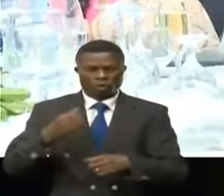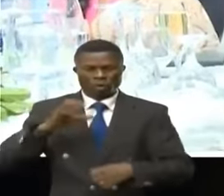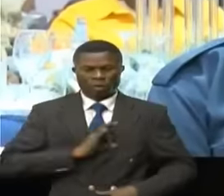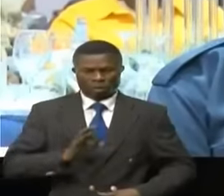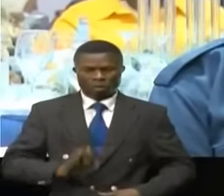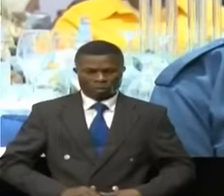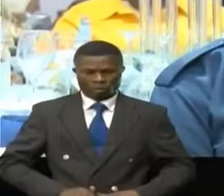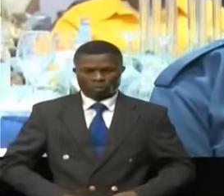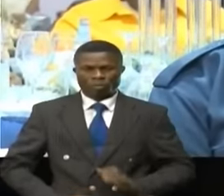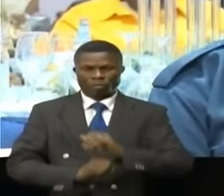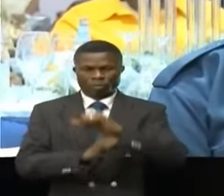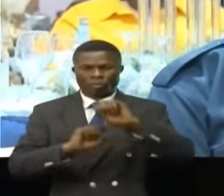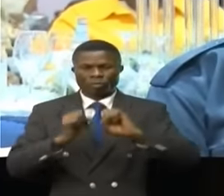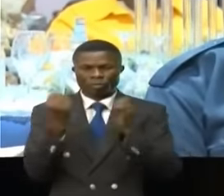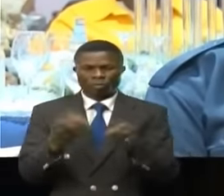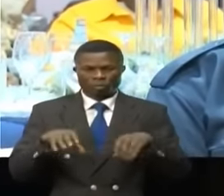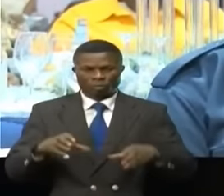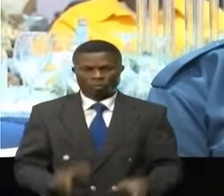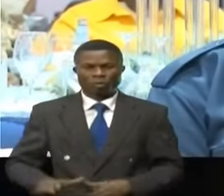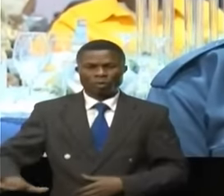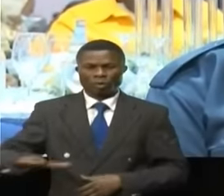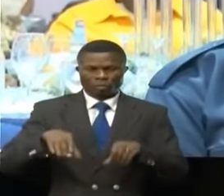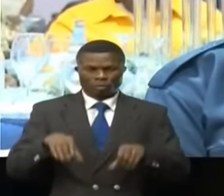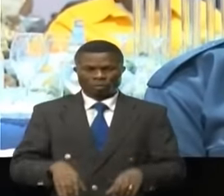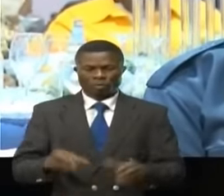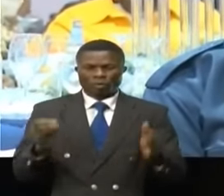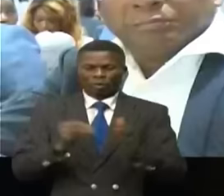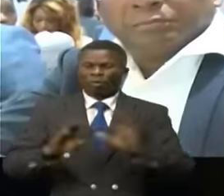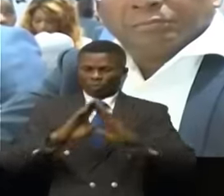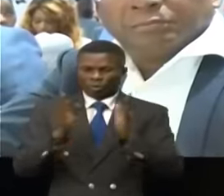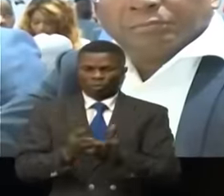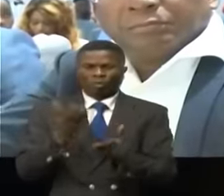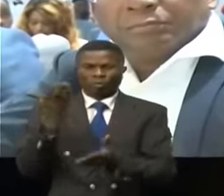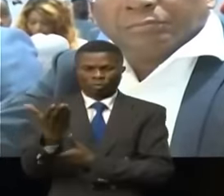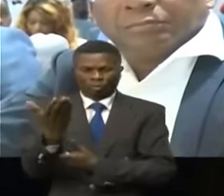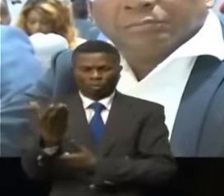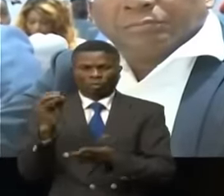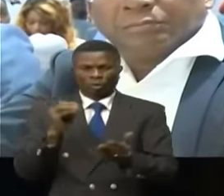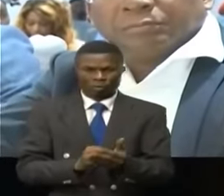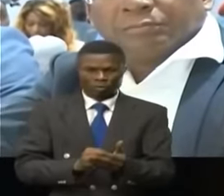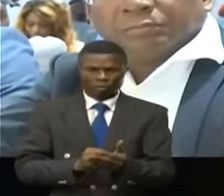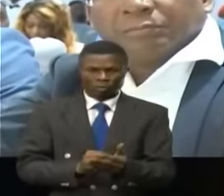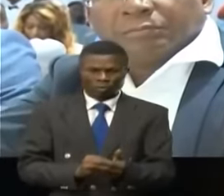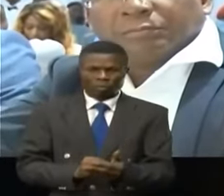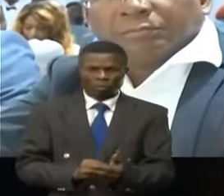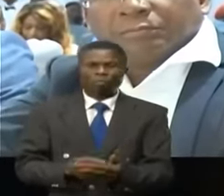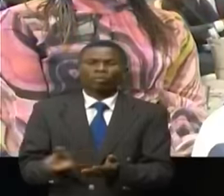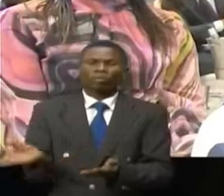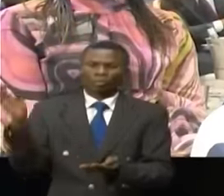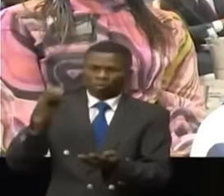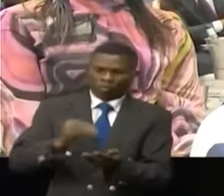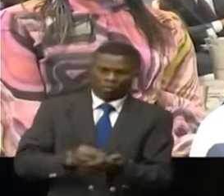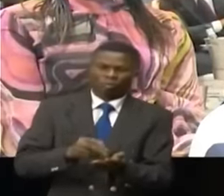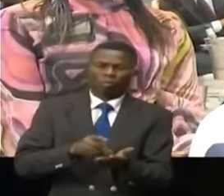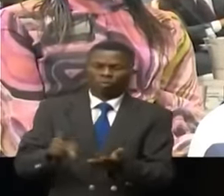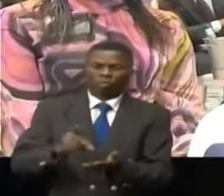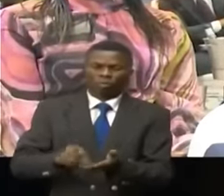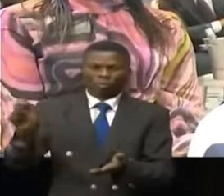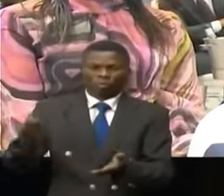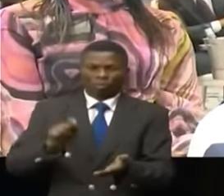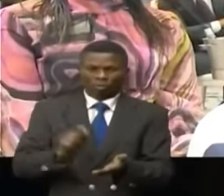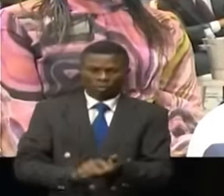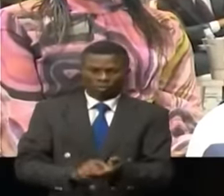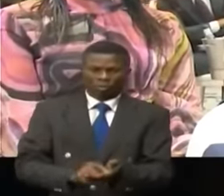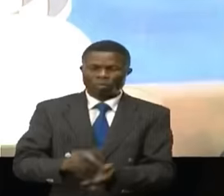faire vivre l'entrepreneuriat dans le pays. Ils ont toutefois recommandé, entre autres, l'exonération douanière, la création de